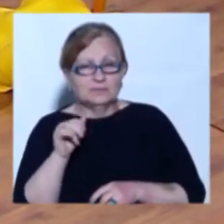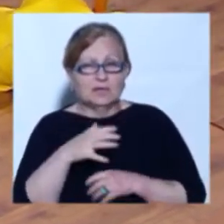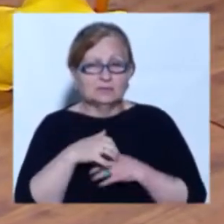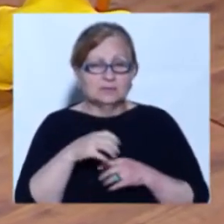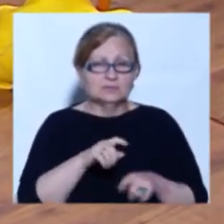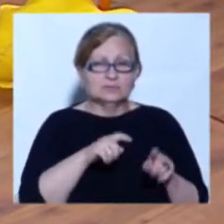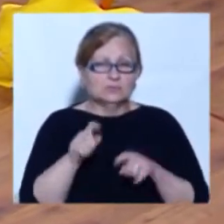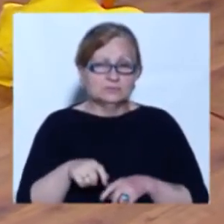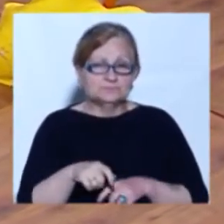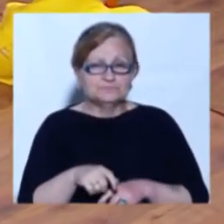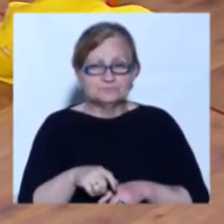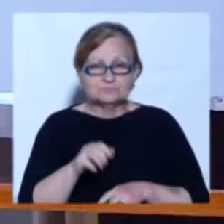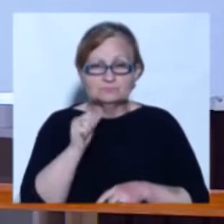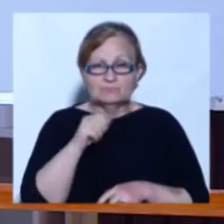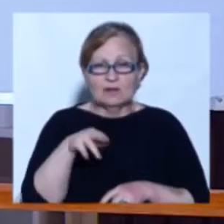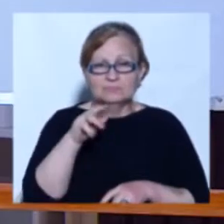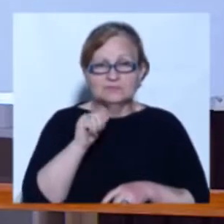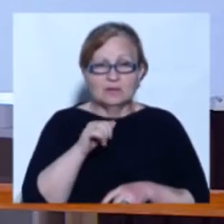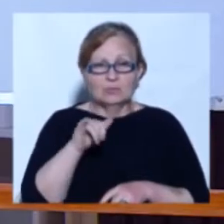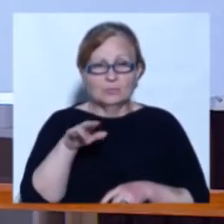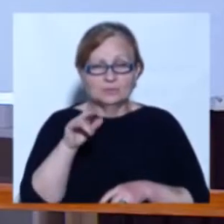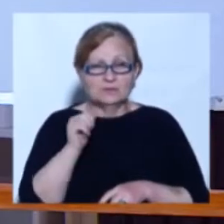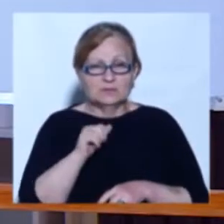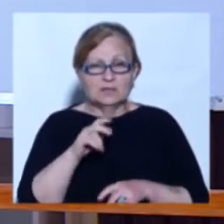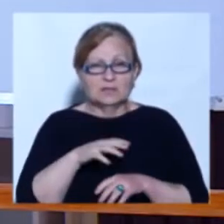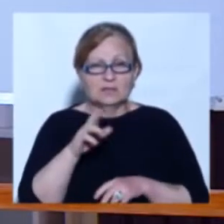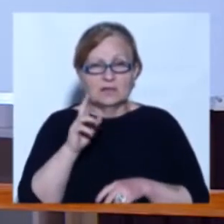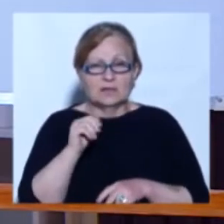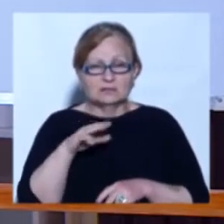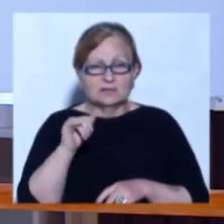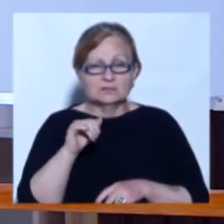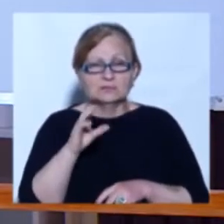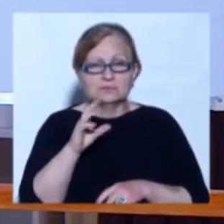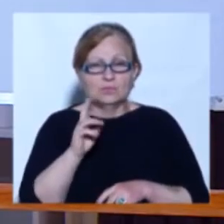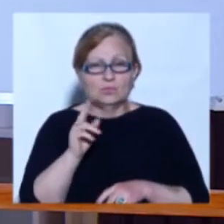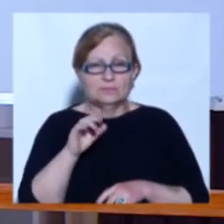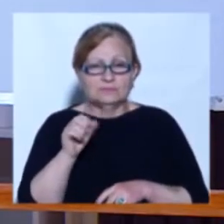სკუპდა. აბა გაიმეორე ჩემთან ერთად. აბდა, უბდა, კატა, სკუპდა.